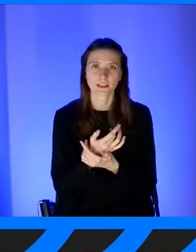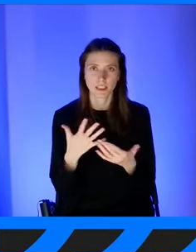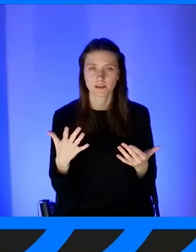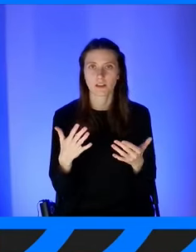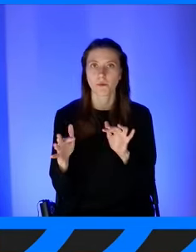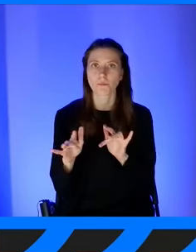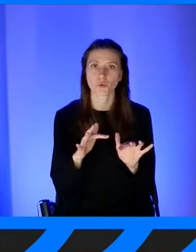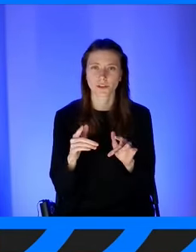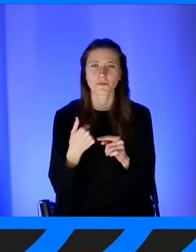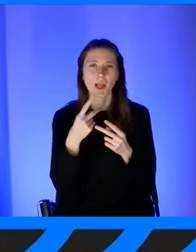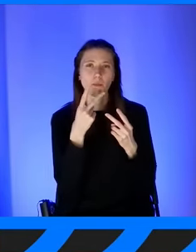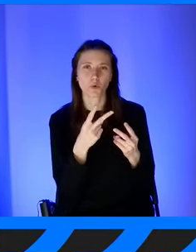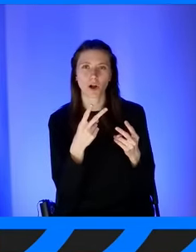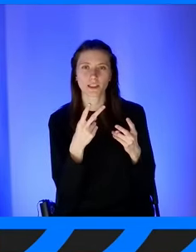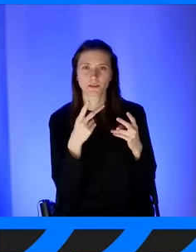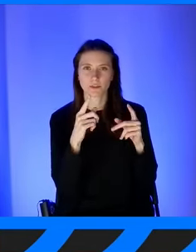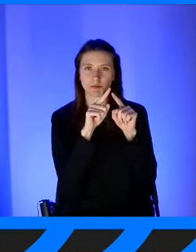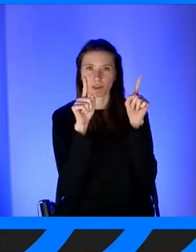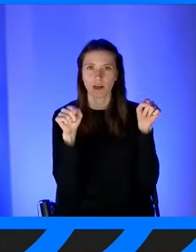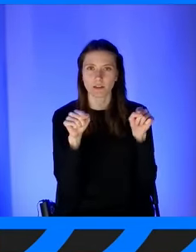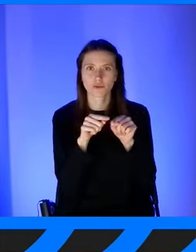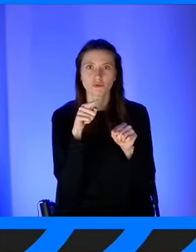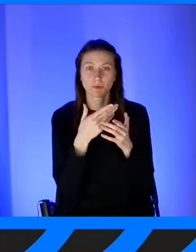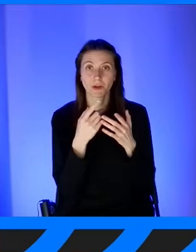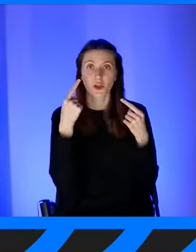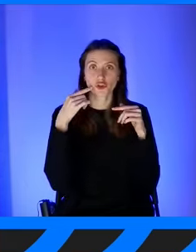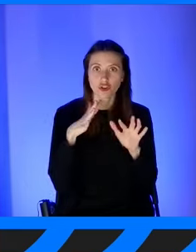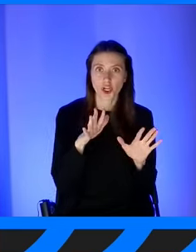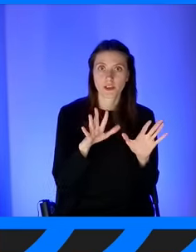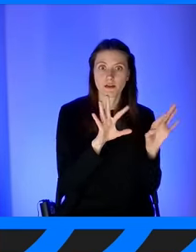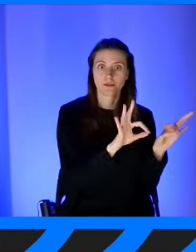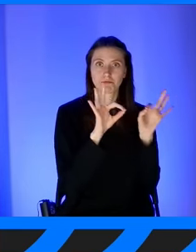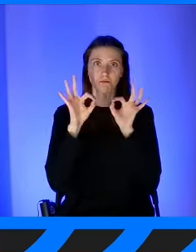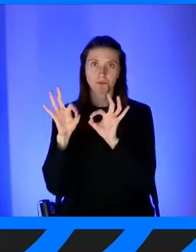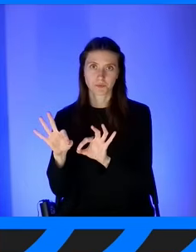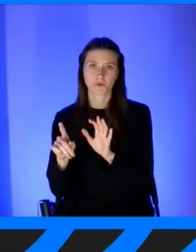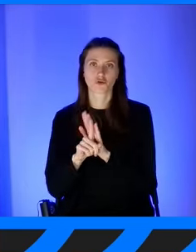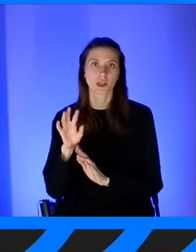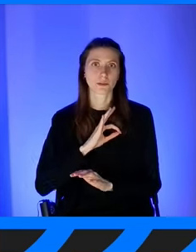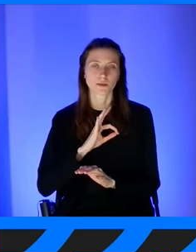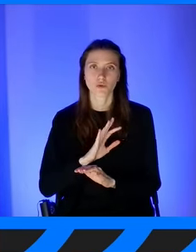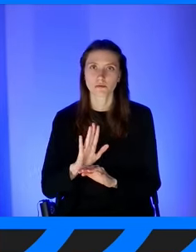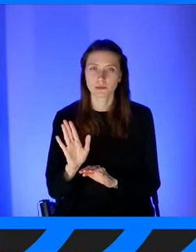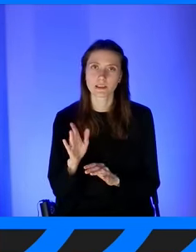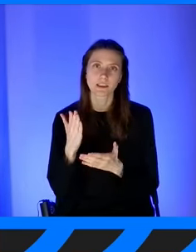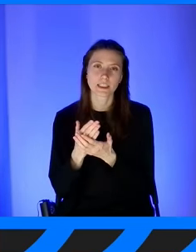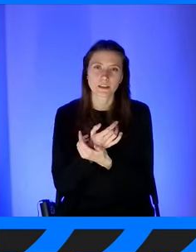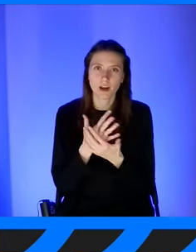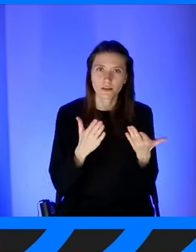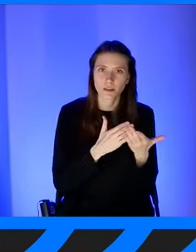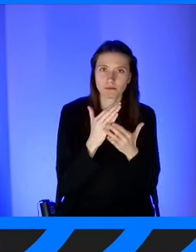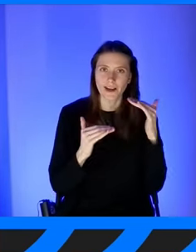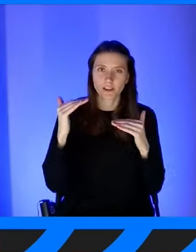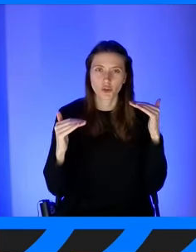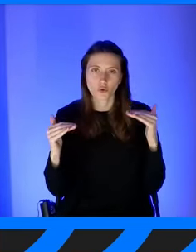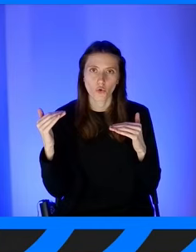там маленькую картиночка Да Тепа берём Решение внедряем вот но а у всего этого процесса есть категории которые там перерастают